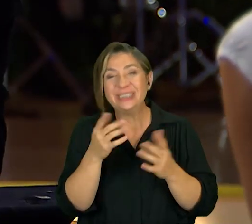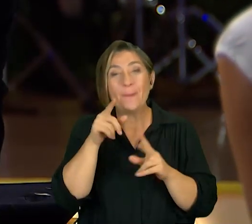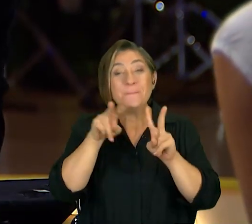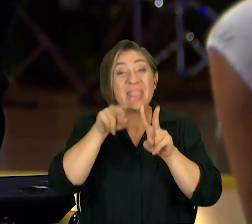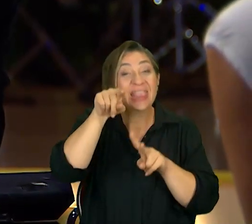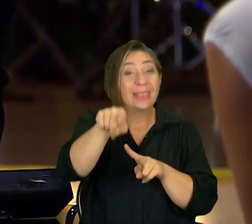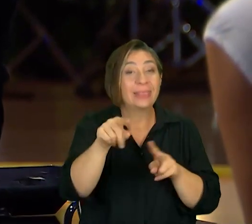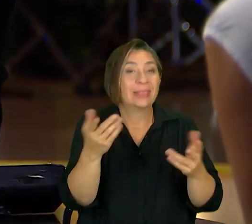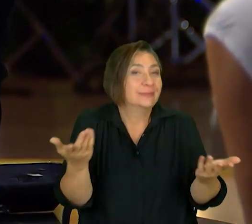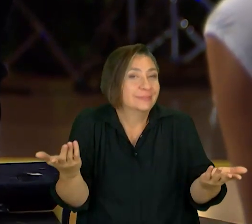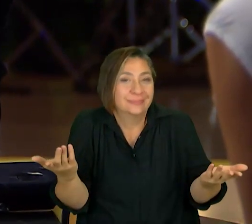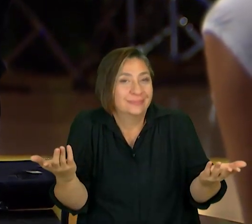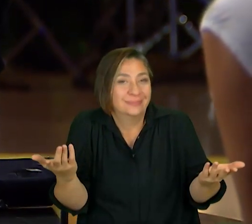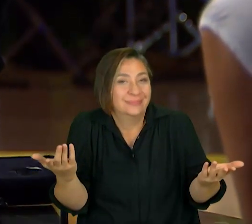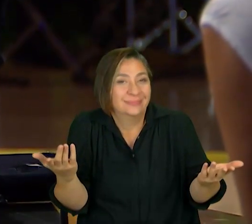Metin bu